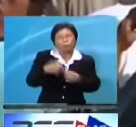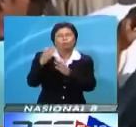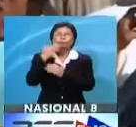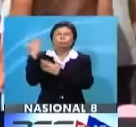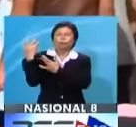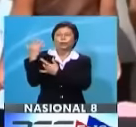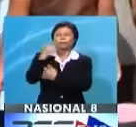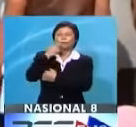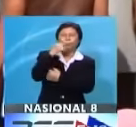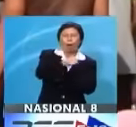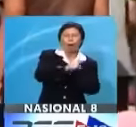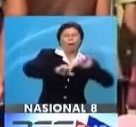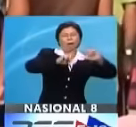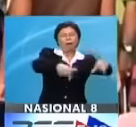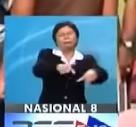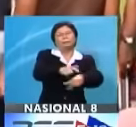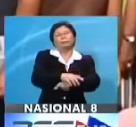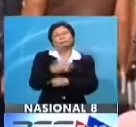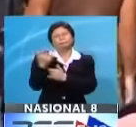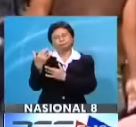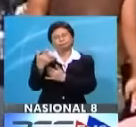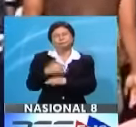arahan penempatan mereka.